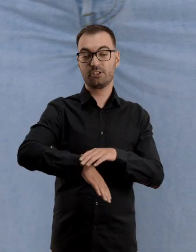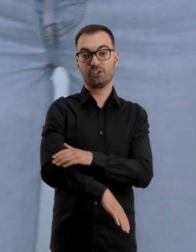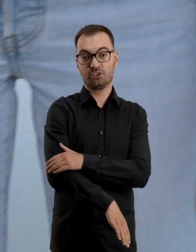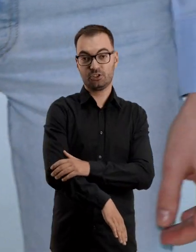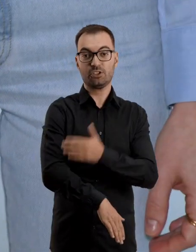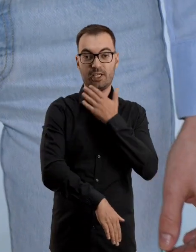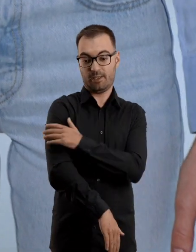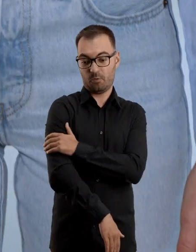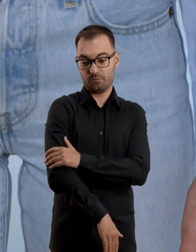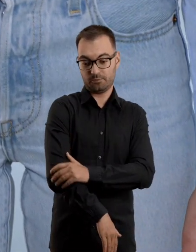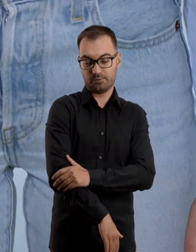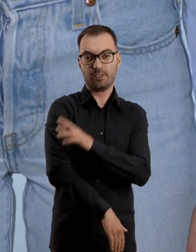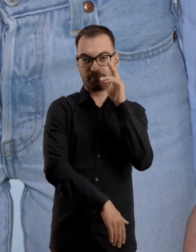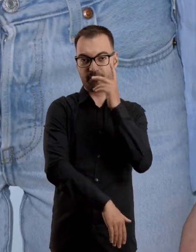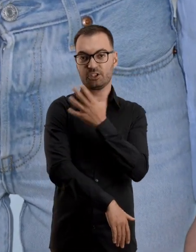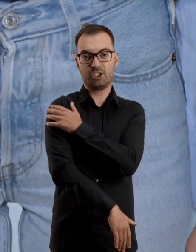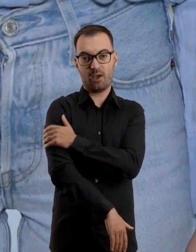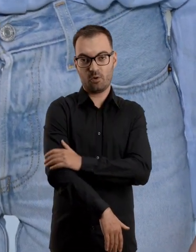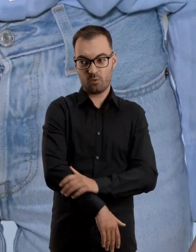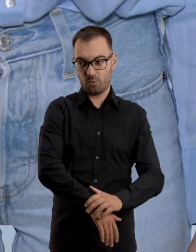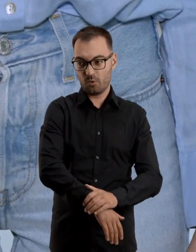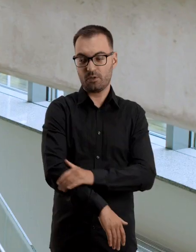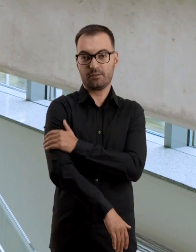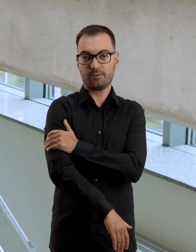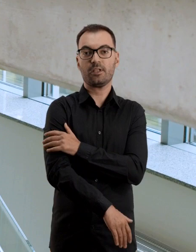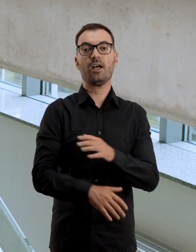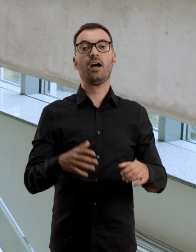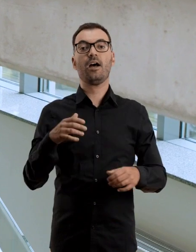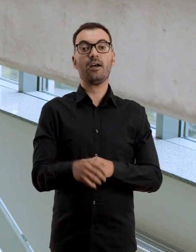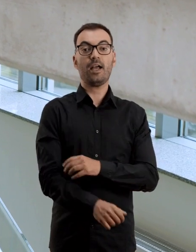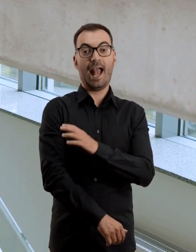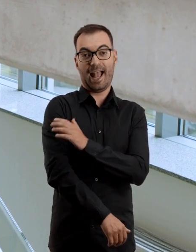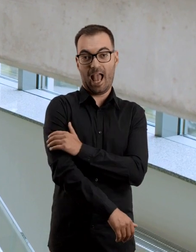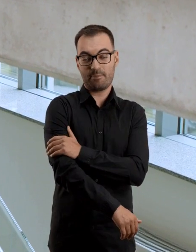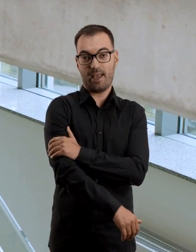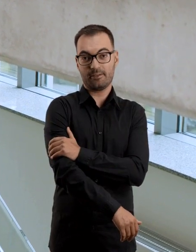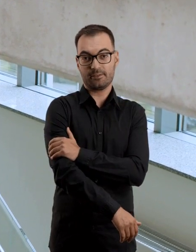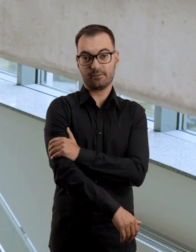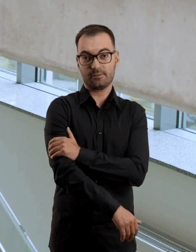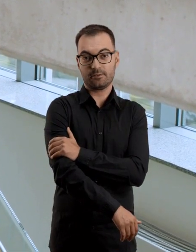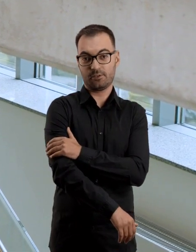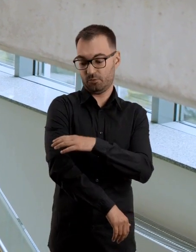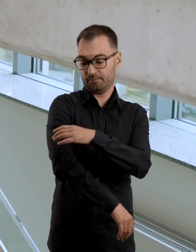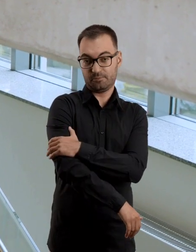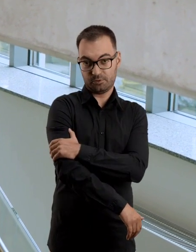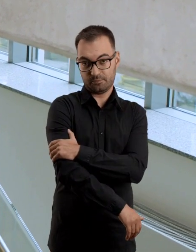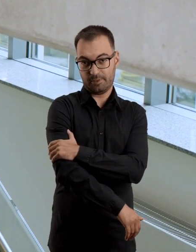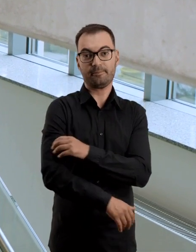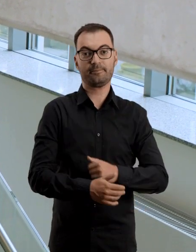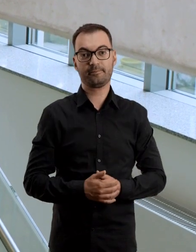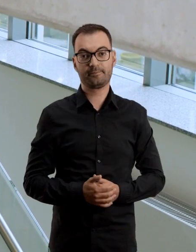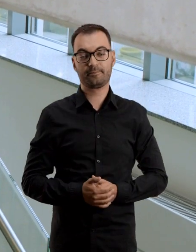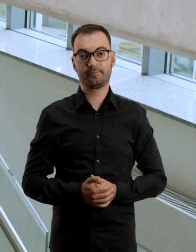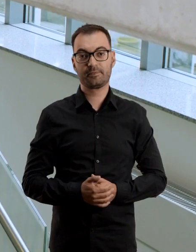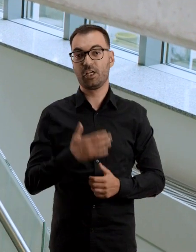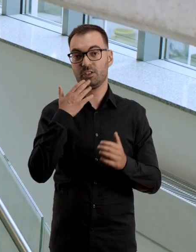niewidomej. W ten sposób ona z łatwością lokalizuje naszą dłoń, chwyta nas za nasze ramię nad naszym łokciem. W